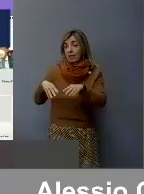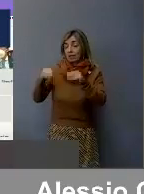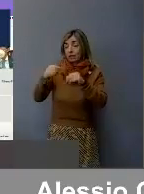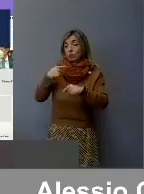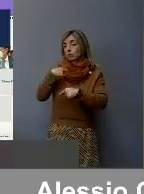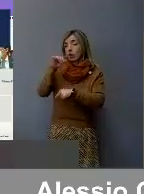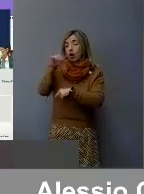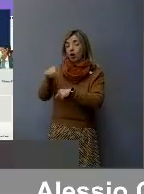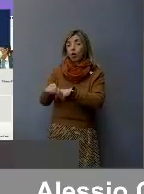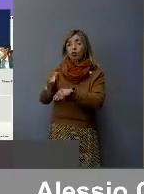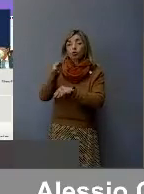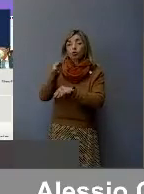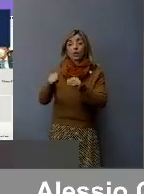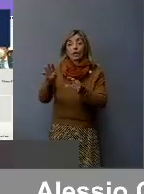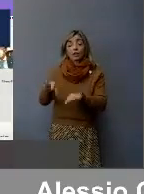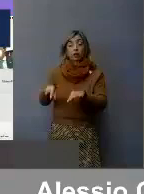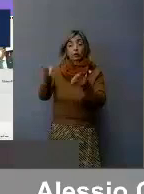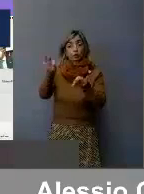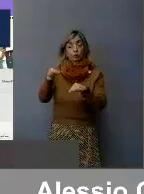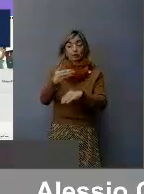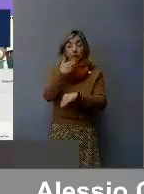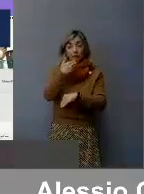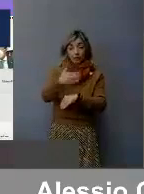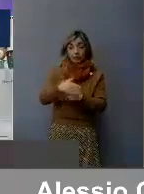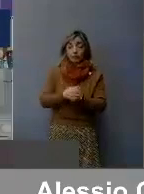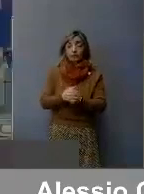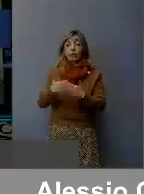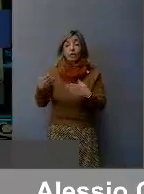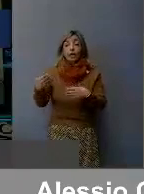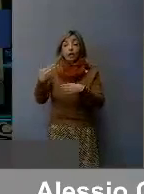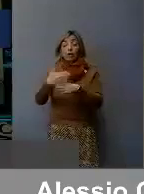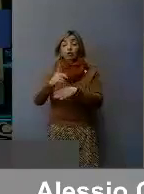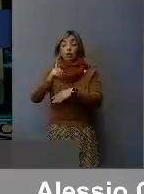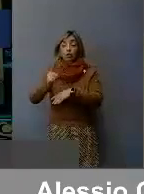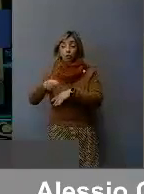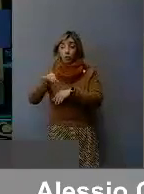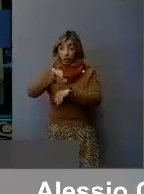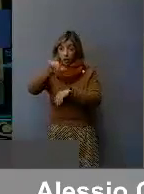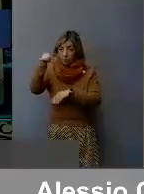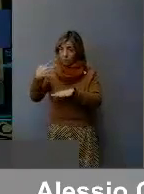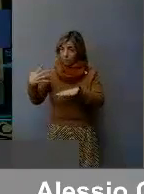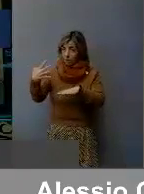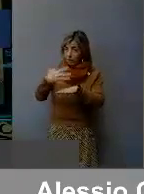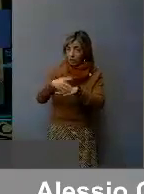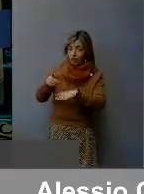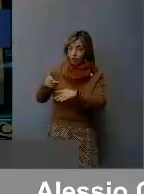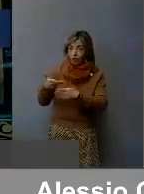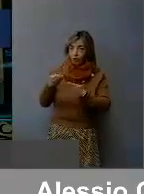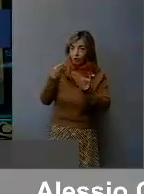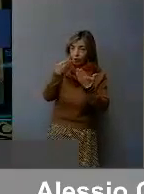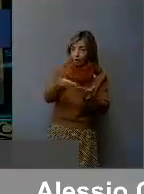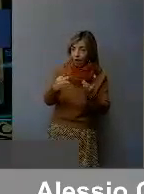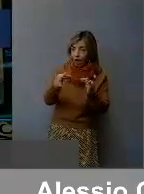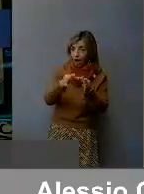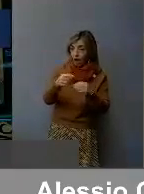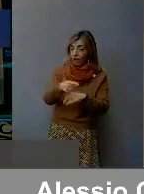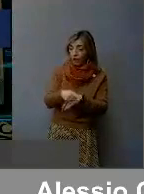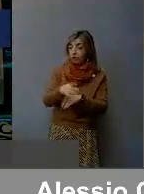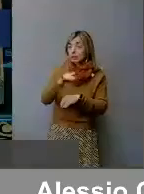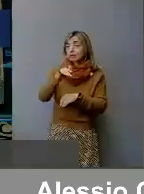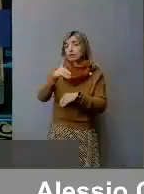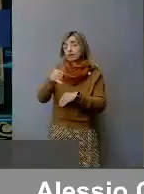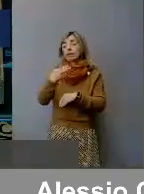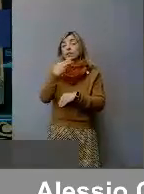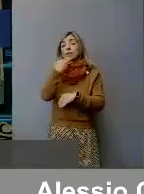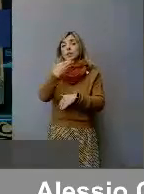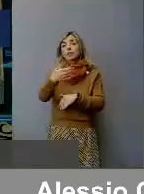grazie a lei allora consigliere giordano afrim interamente a favore della parola grazie